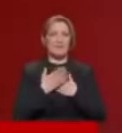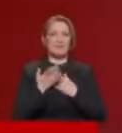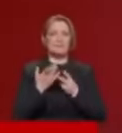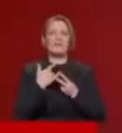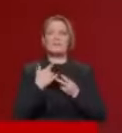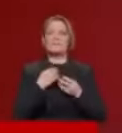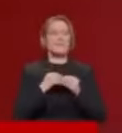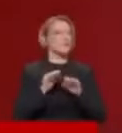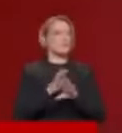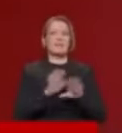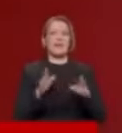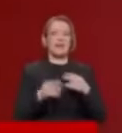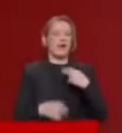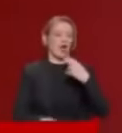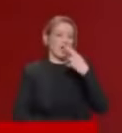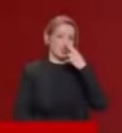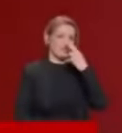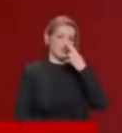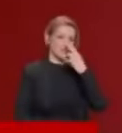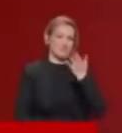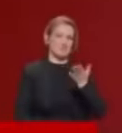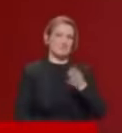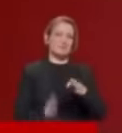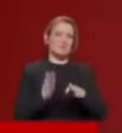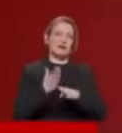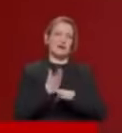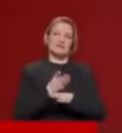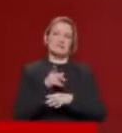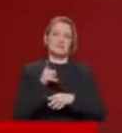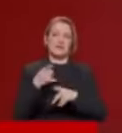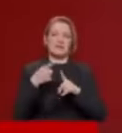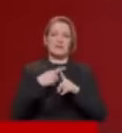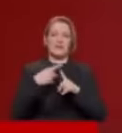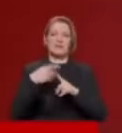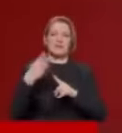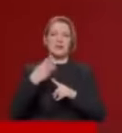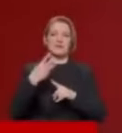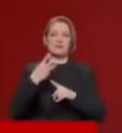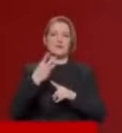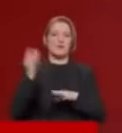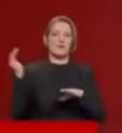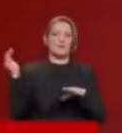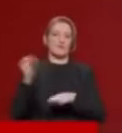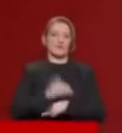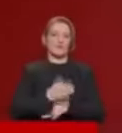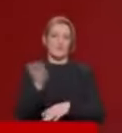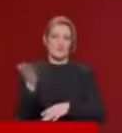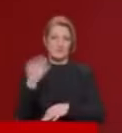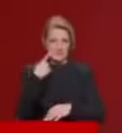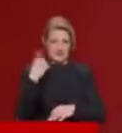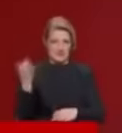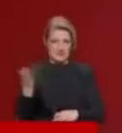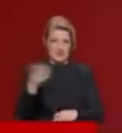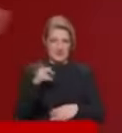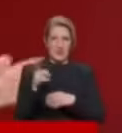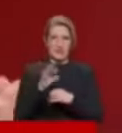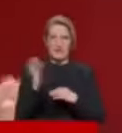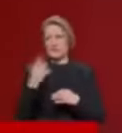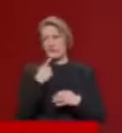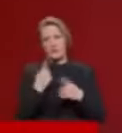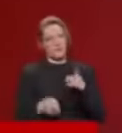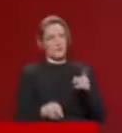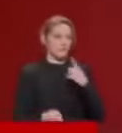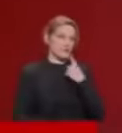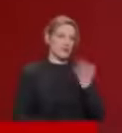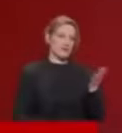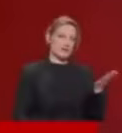vurulmasınız problem değil. Ben alışkınım. Asıl burada Tayyip Erdoğan gitti gümbürtüye. Yani bakın. O ne diyor? Bunlar